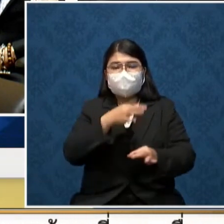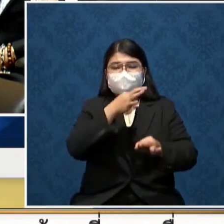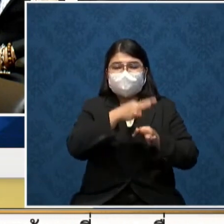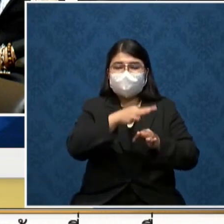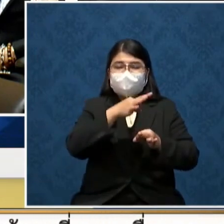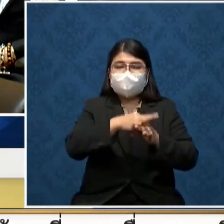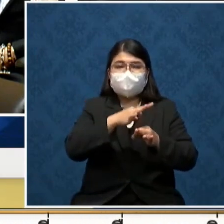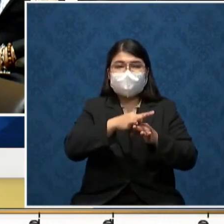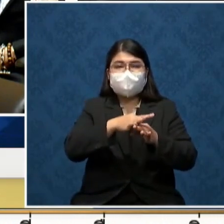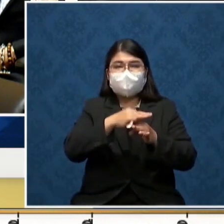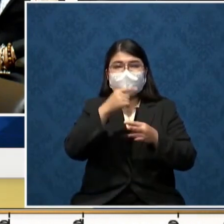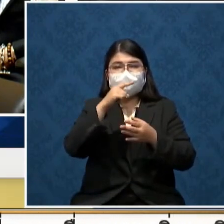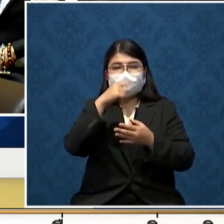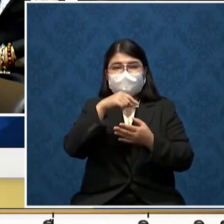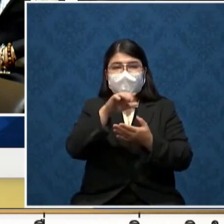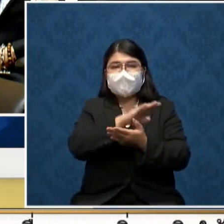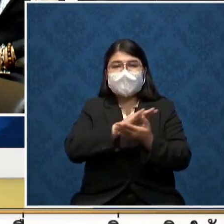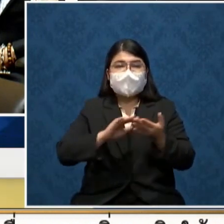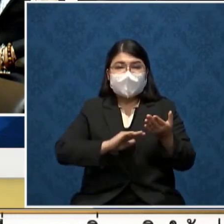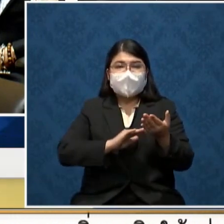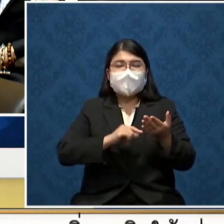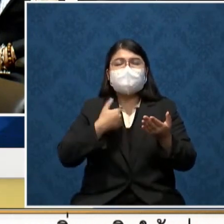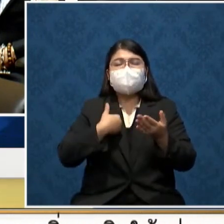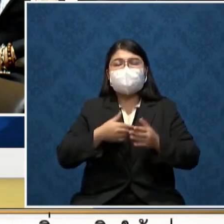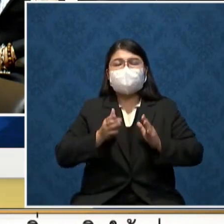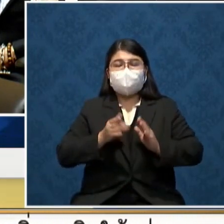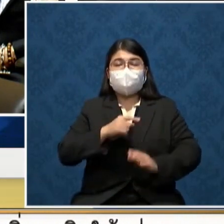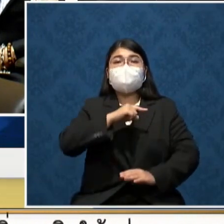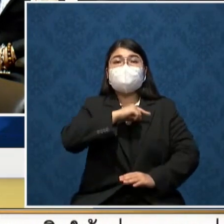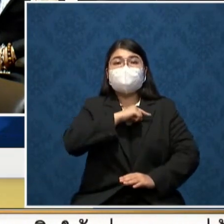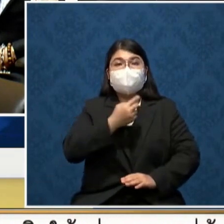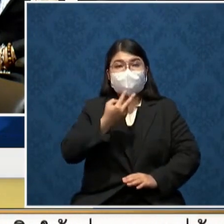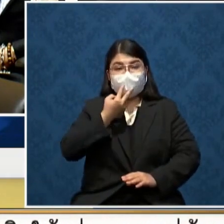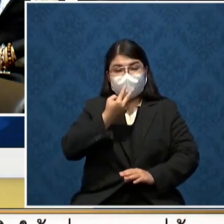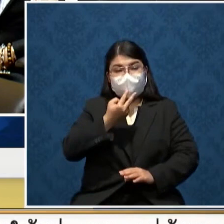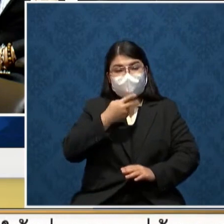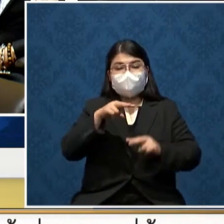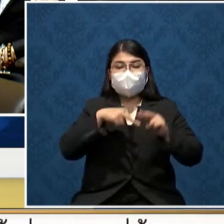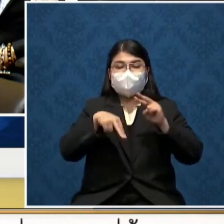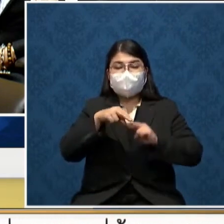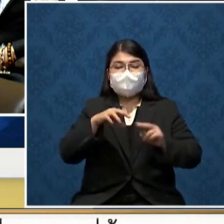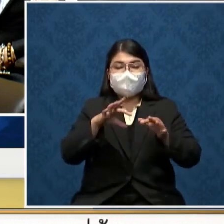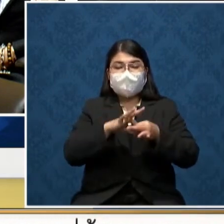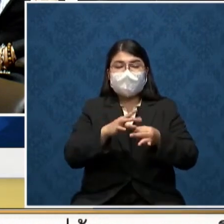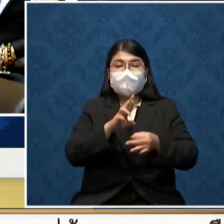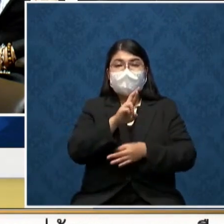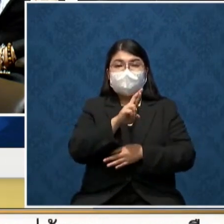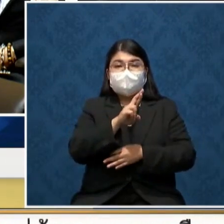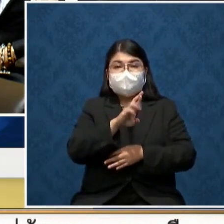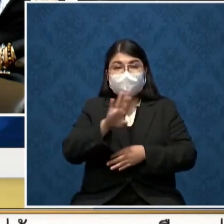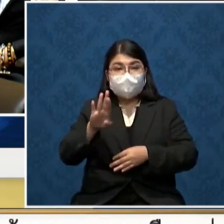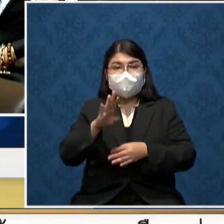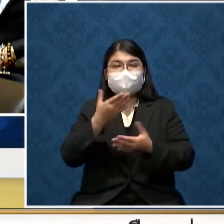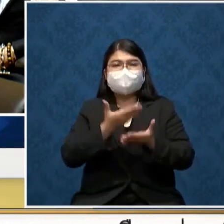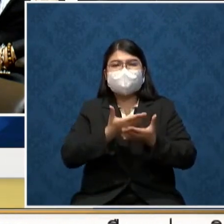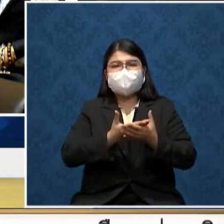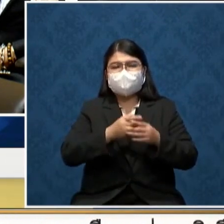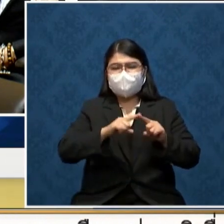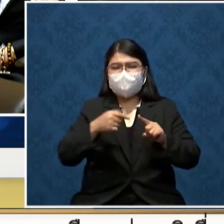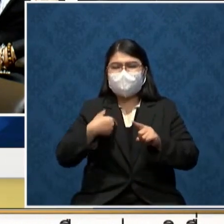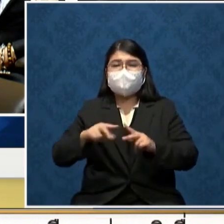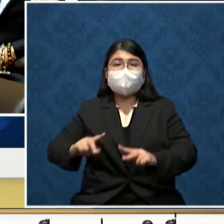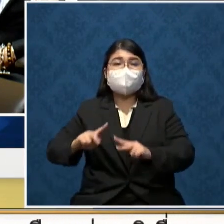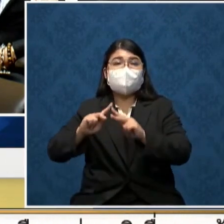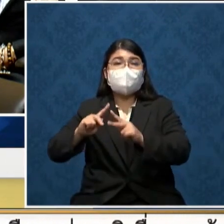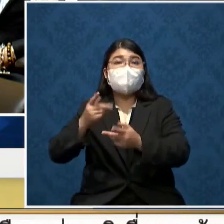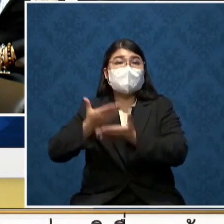ไทยซึ่งเป็นผู้ที่ดูในเรื่องของระบบการเงินนะครับส่วนกระทรวงการคลังนั้นน